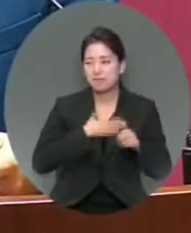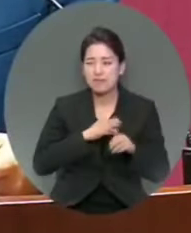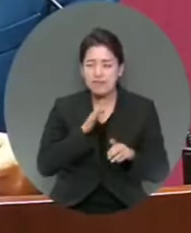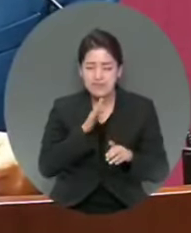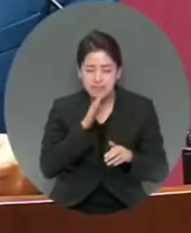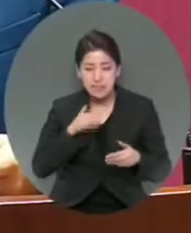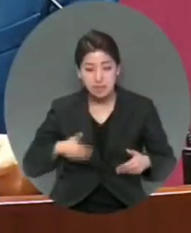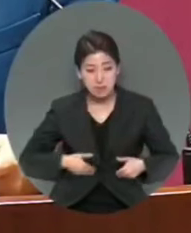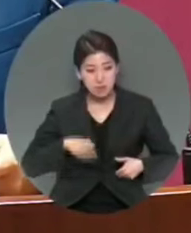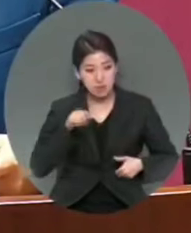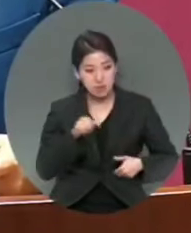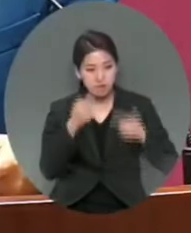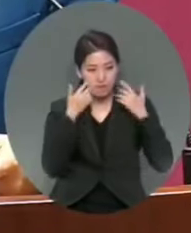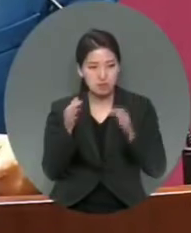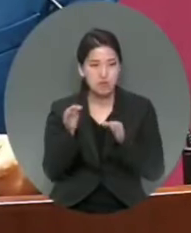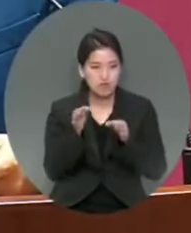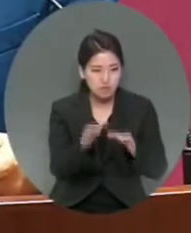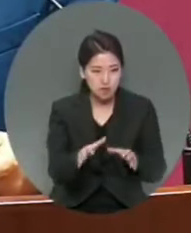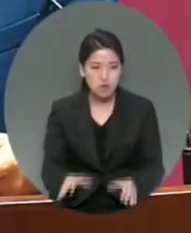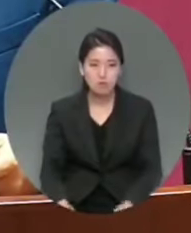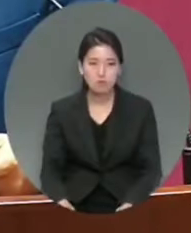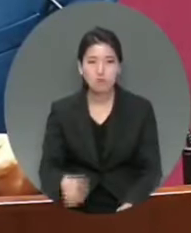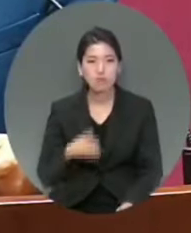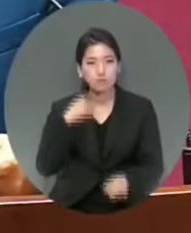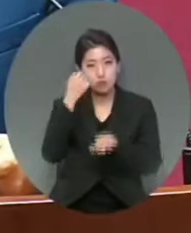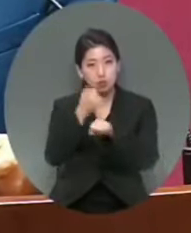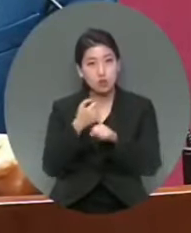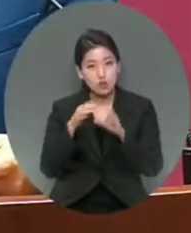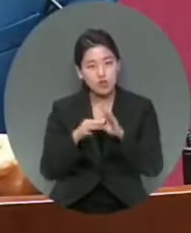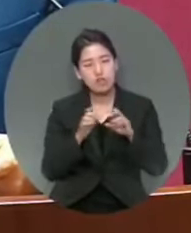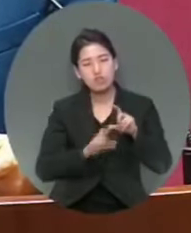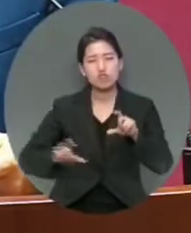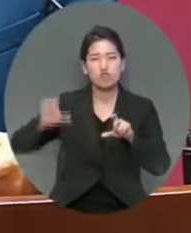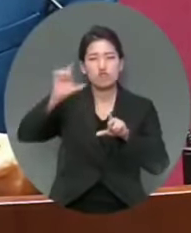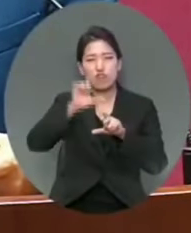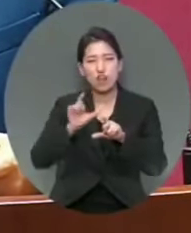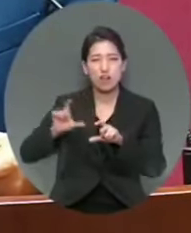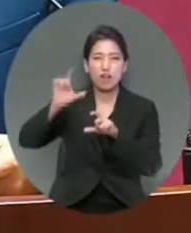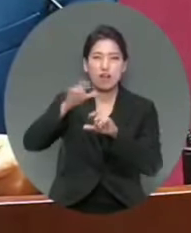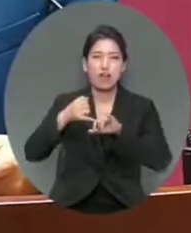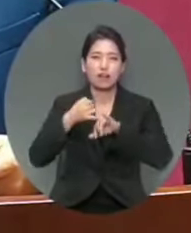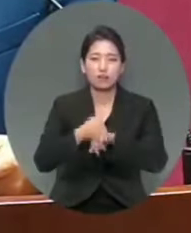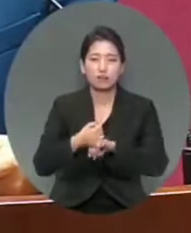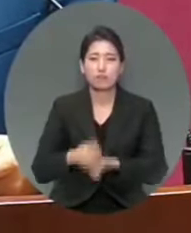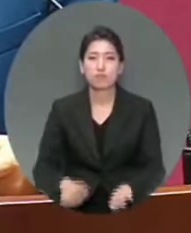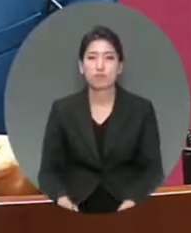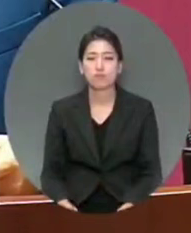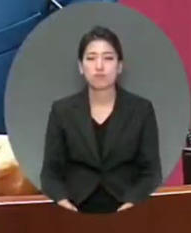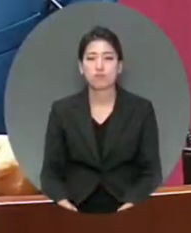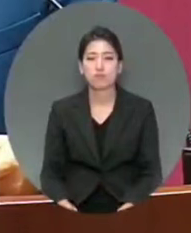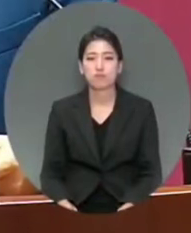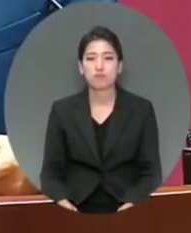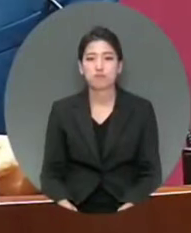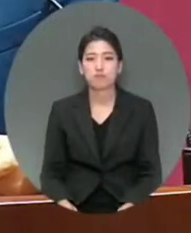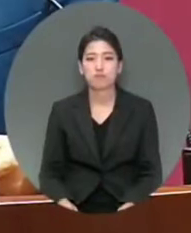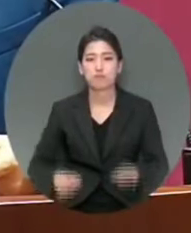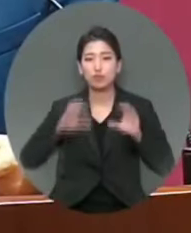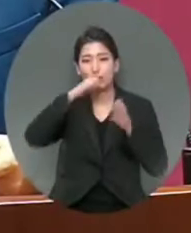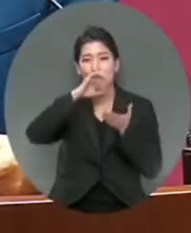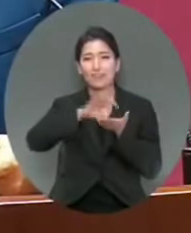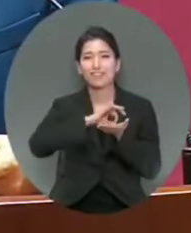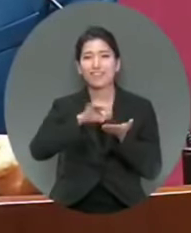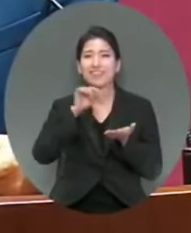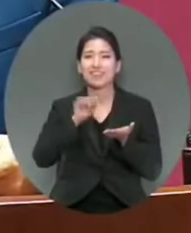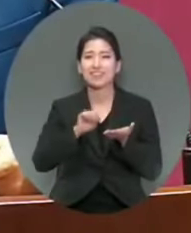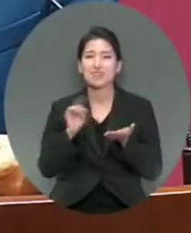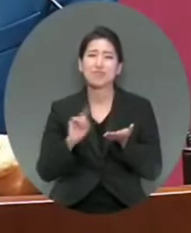분야에는 과감히 투자할 것이고 재임 기간에 R&D 예산을 크게 늘릴 것이다 이렇게 얘기를 합니다. 국가 예산안이